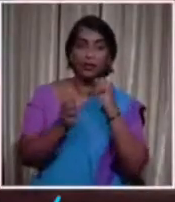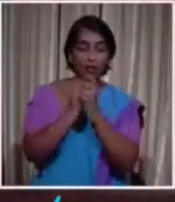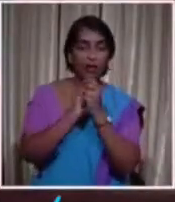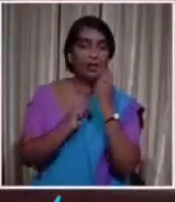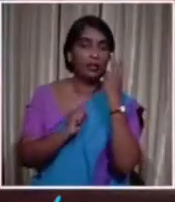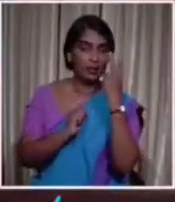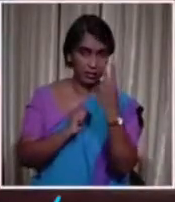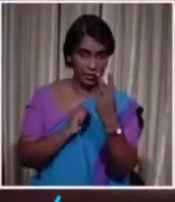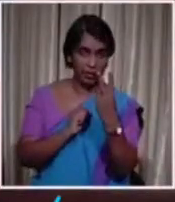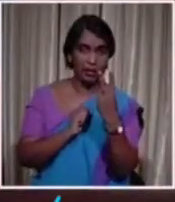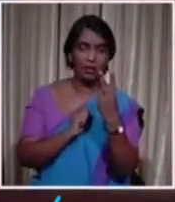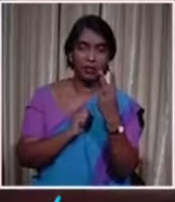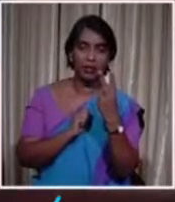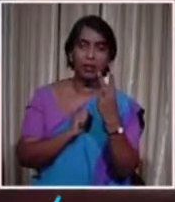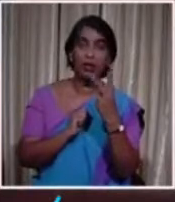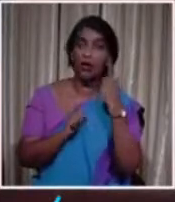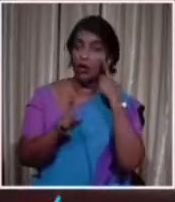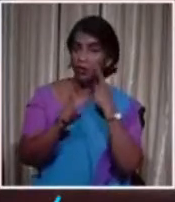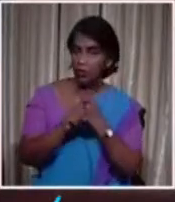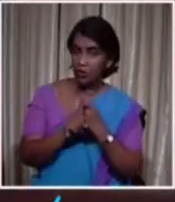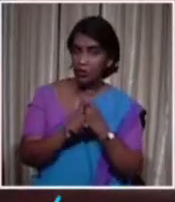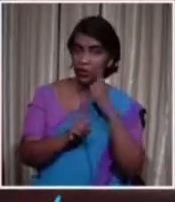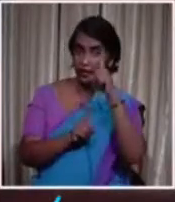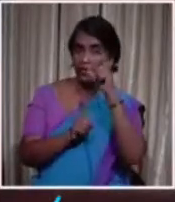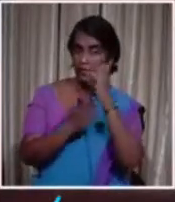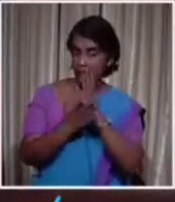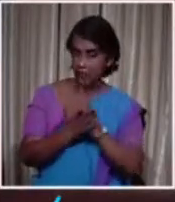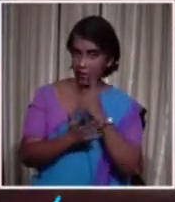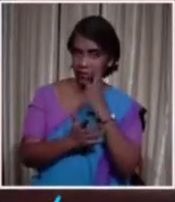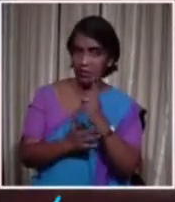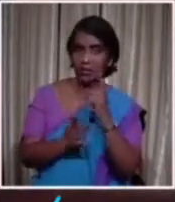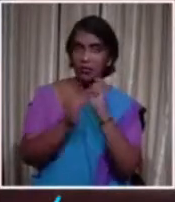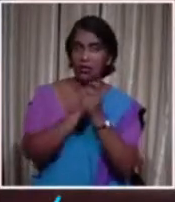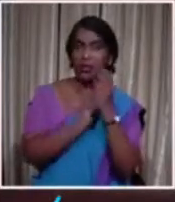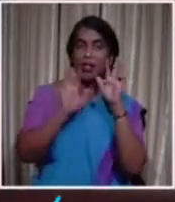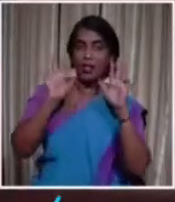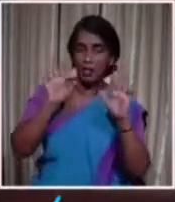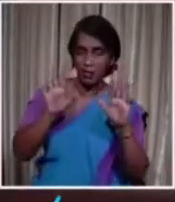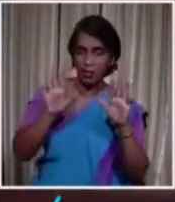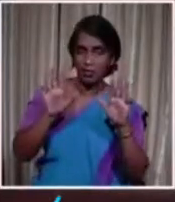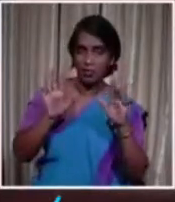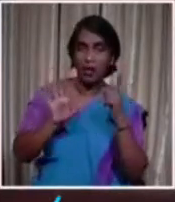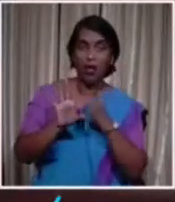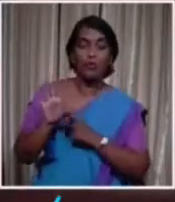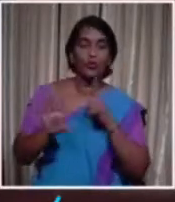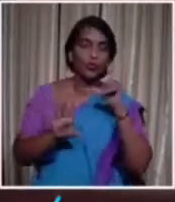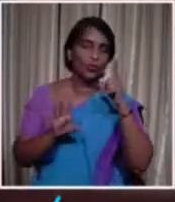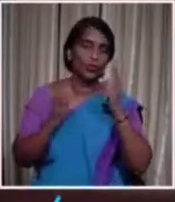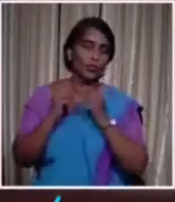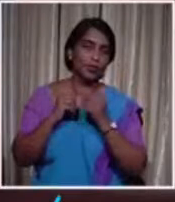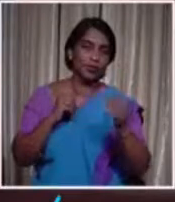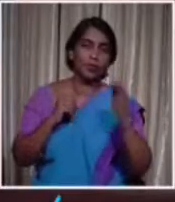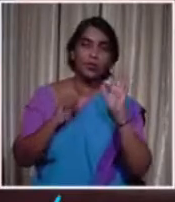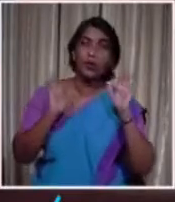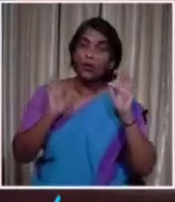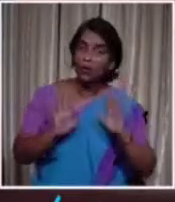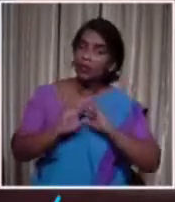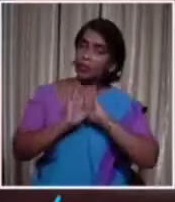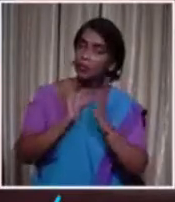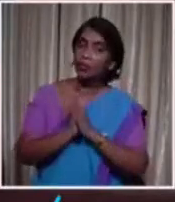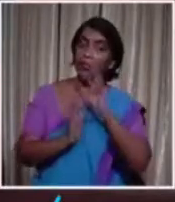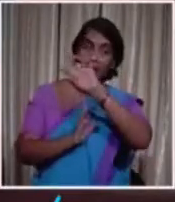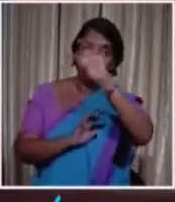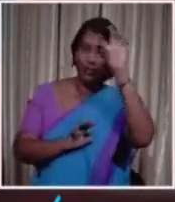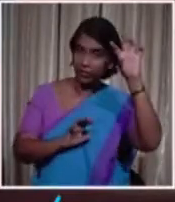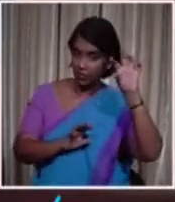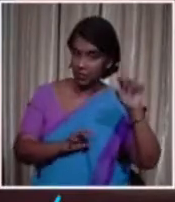देखाई कोरिया वे एक व्यवस्था वाई संशोधन नमे आई और तो हेत्त गान कट अबे मेकिन हम रटक मगर